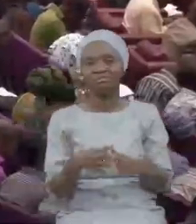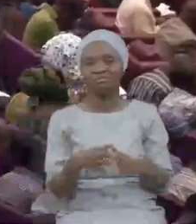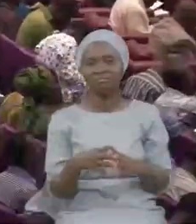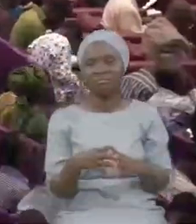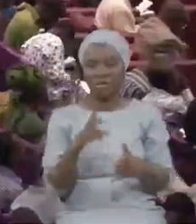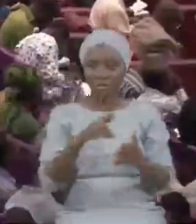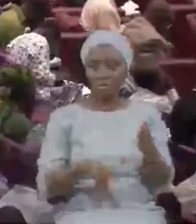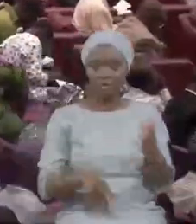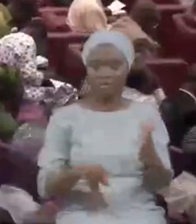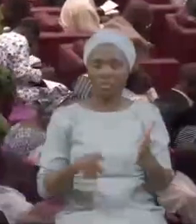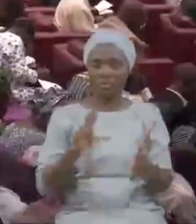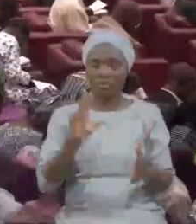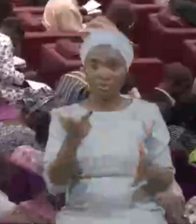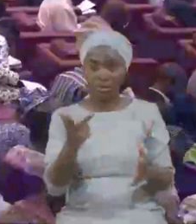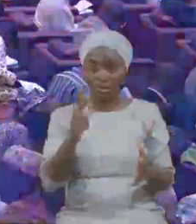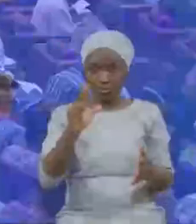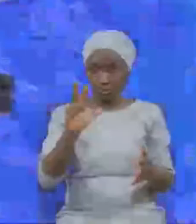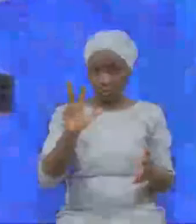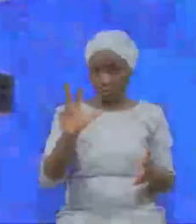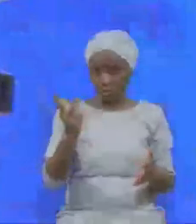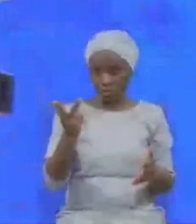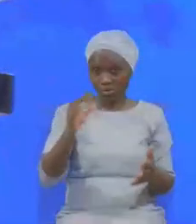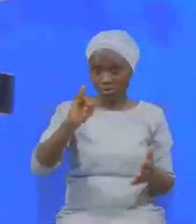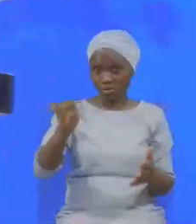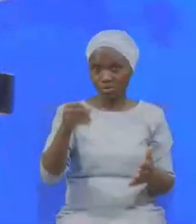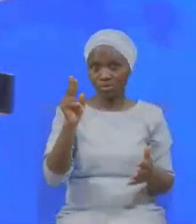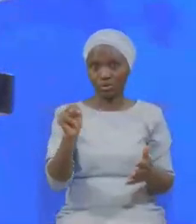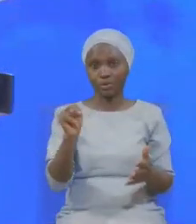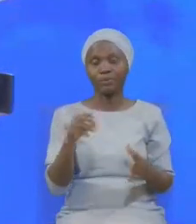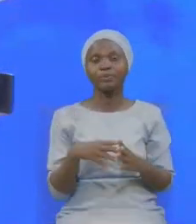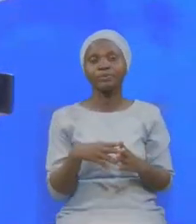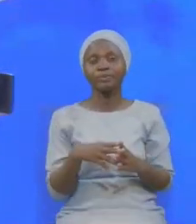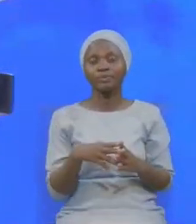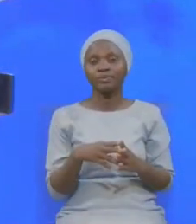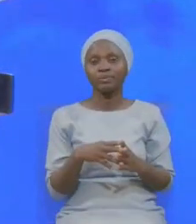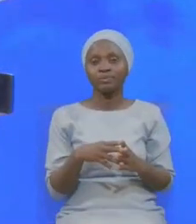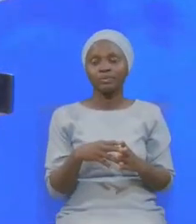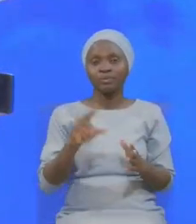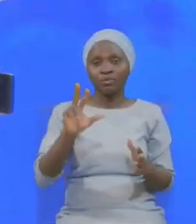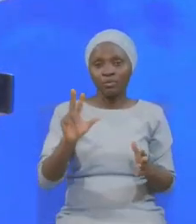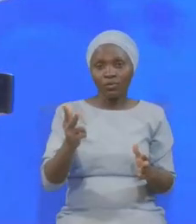Voyons, 3 Jean, 3e Jean, presque la fin du Nouveau